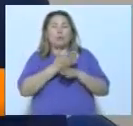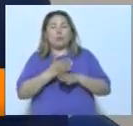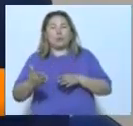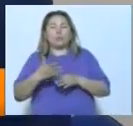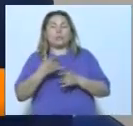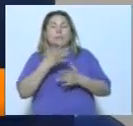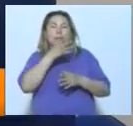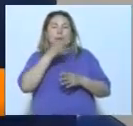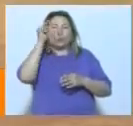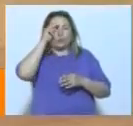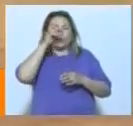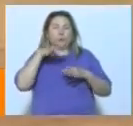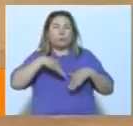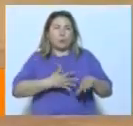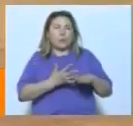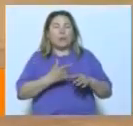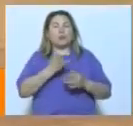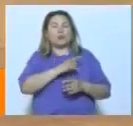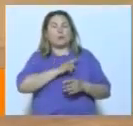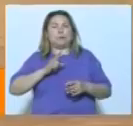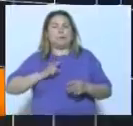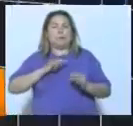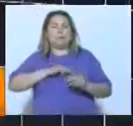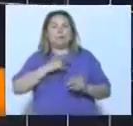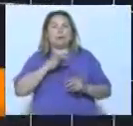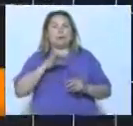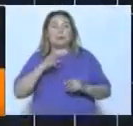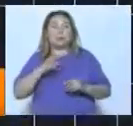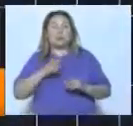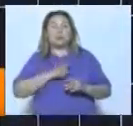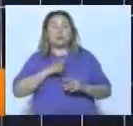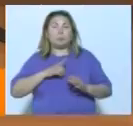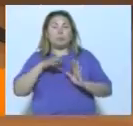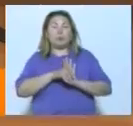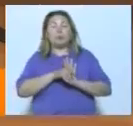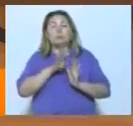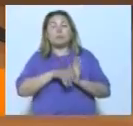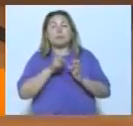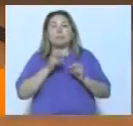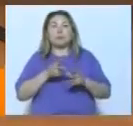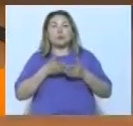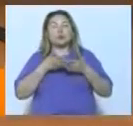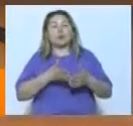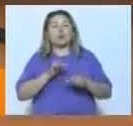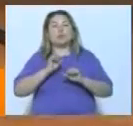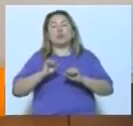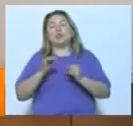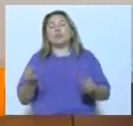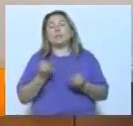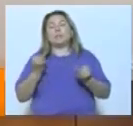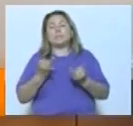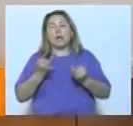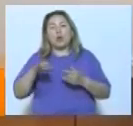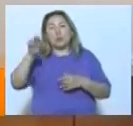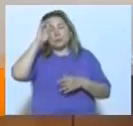лет, проведенных в море, сейчас мужчина служит в рядах гидрографической службы. Ведомство отмечает за безопасность судоходства и защиту интересов государства на